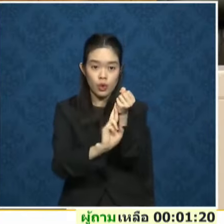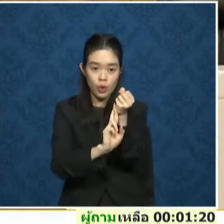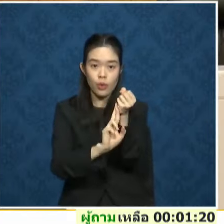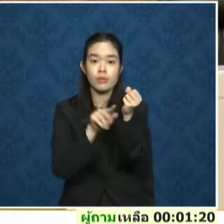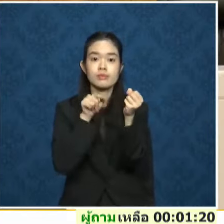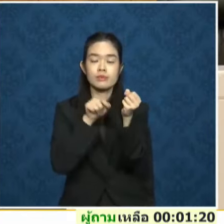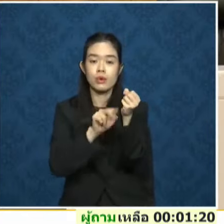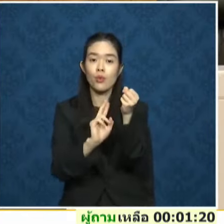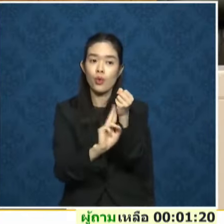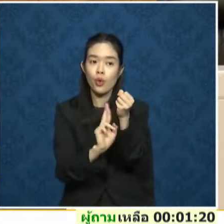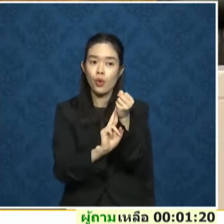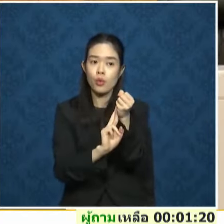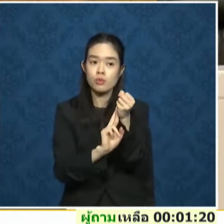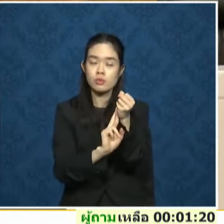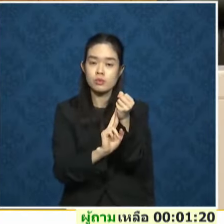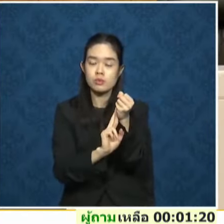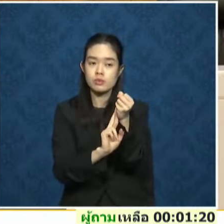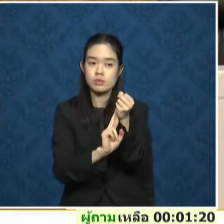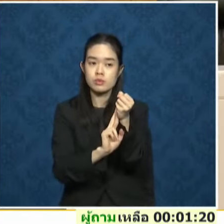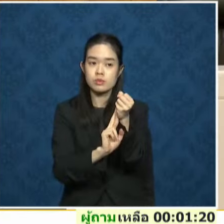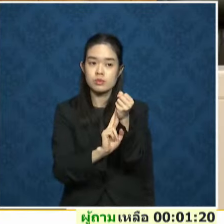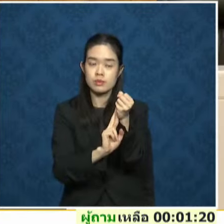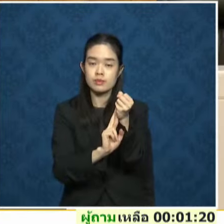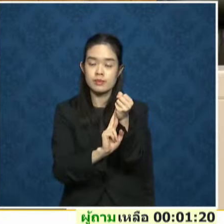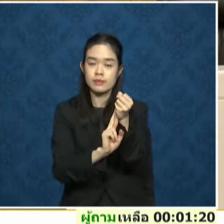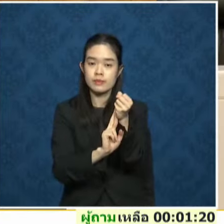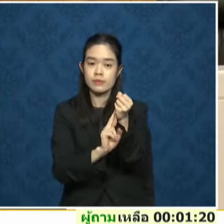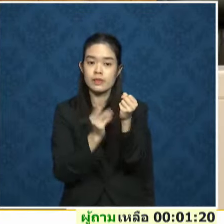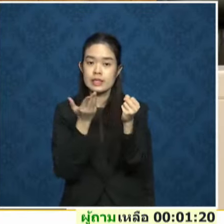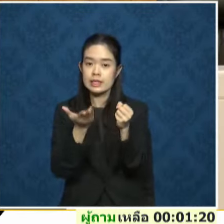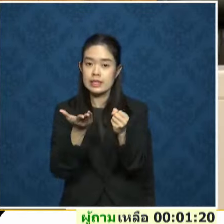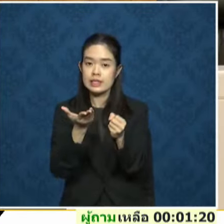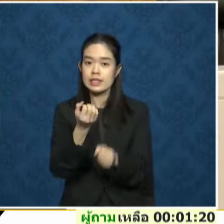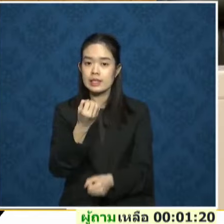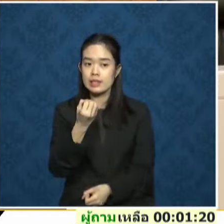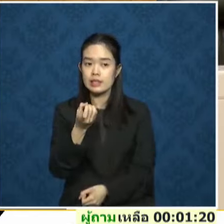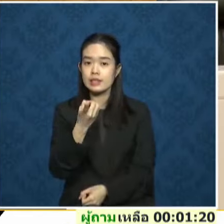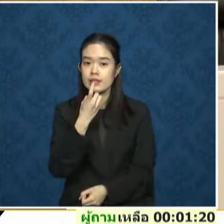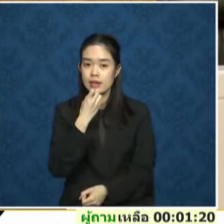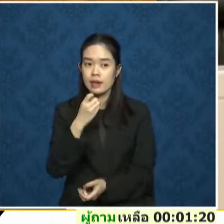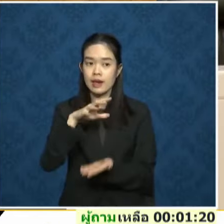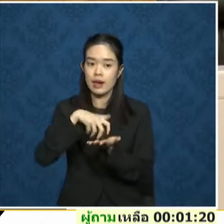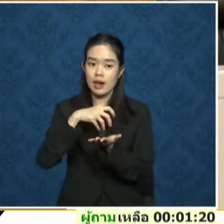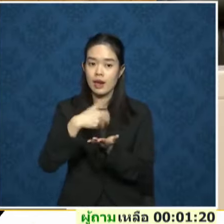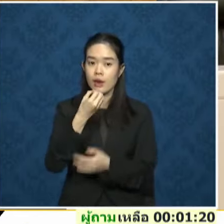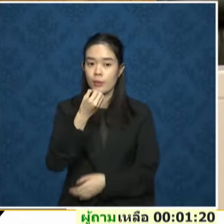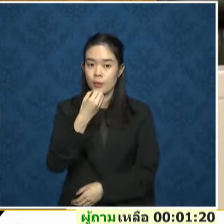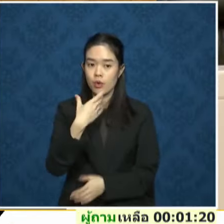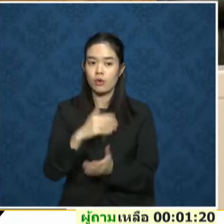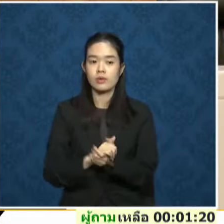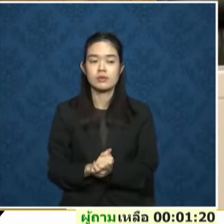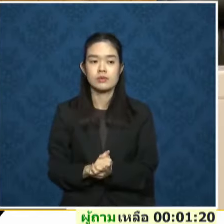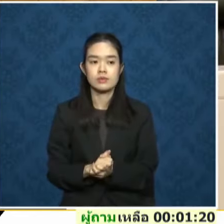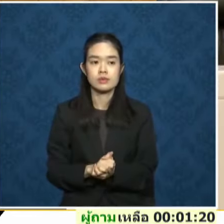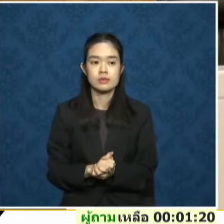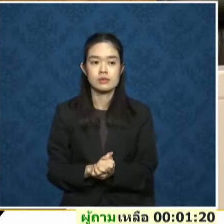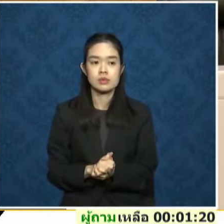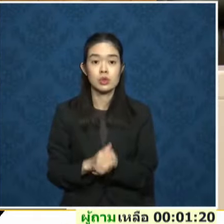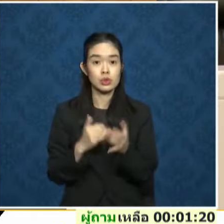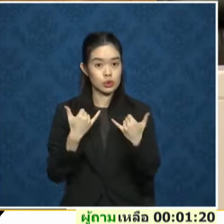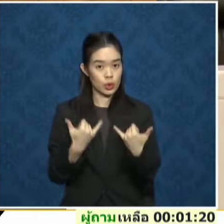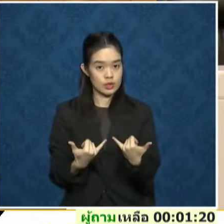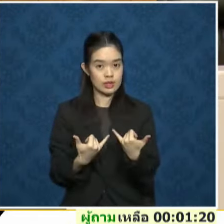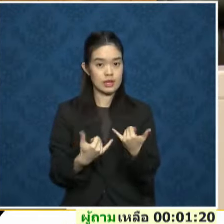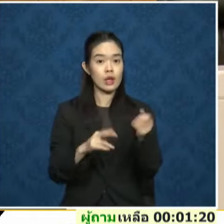าวที่ถามที่ท่านสมาชิกผู้ทรงเกียรติแจ้งครับได้ให้ข้อมูลนะครับว่าตอนนี้ก็ได้โด